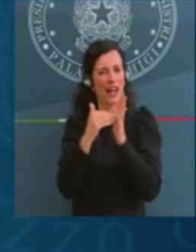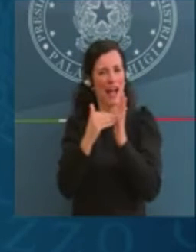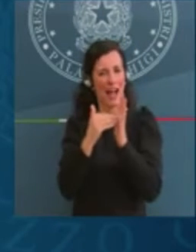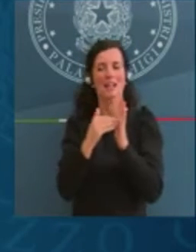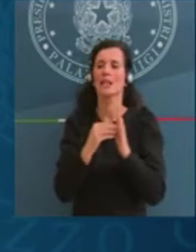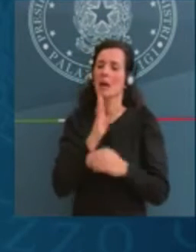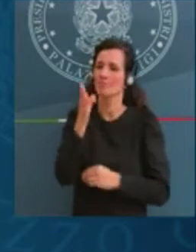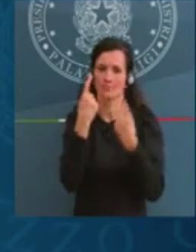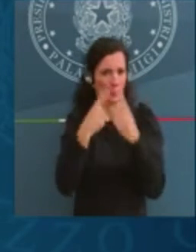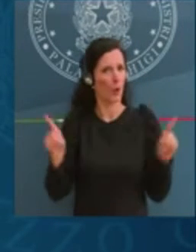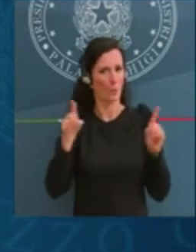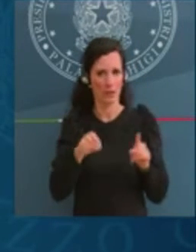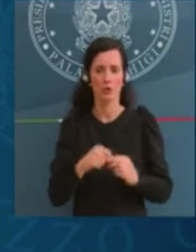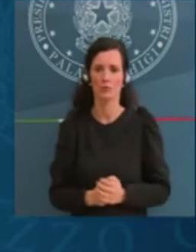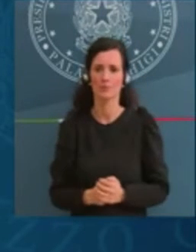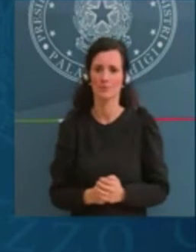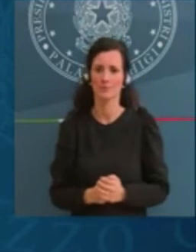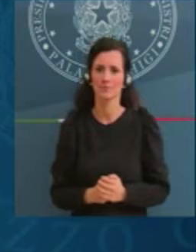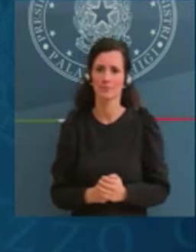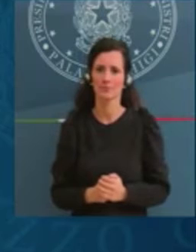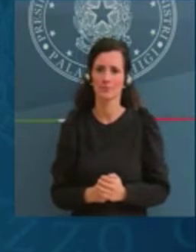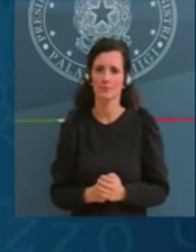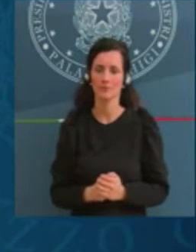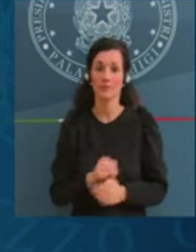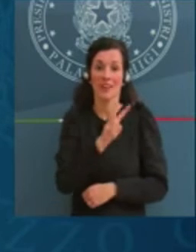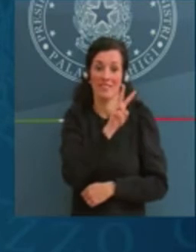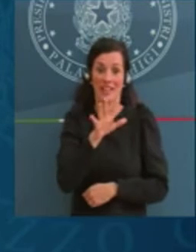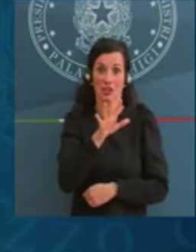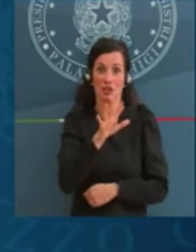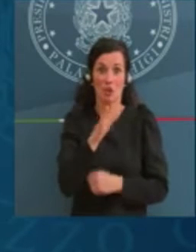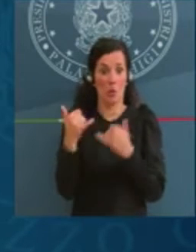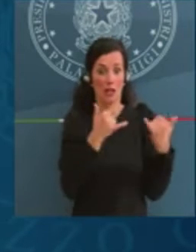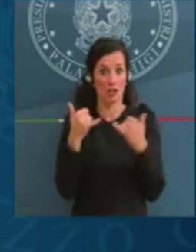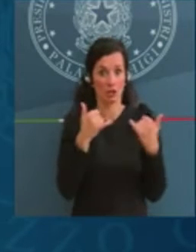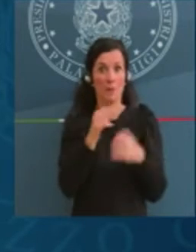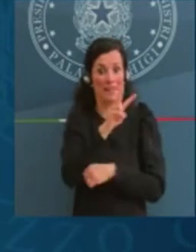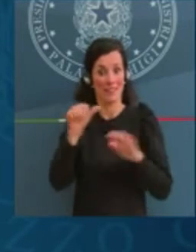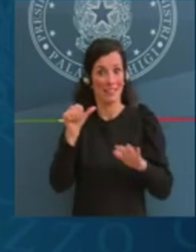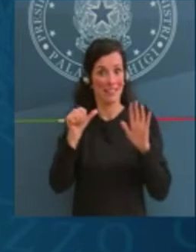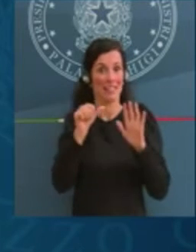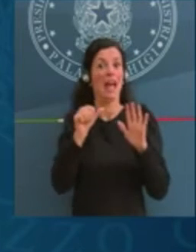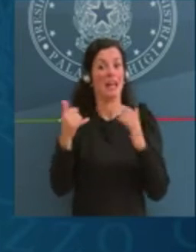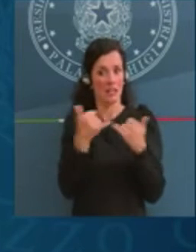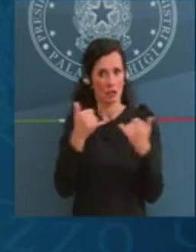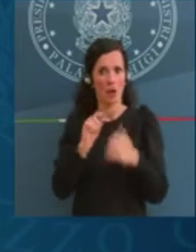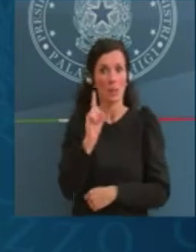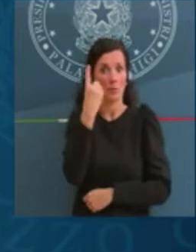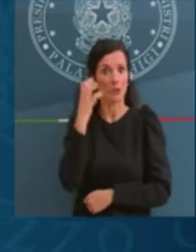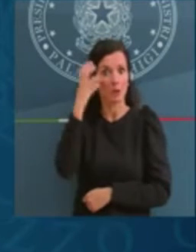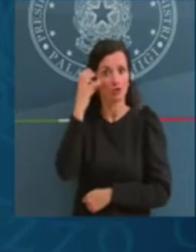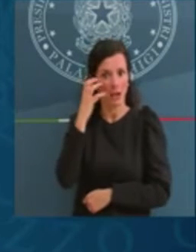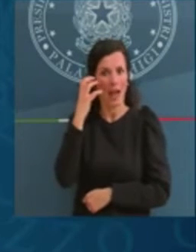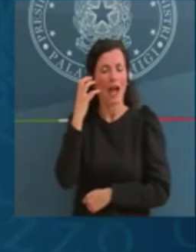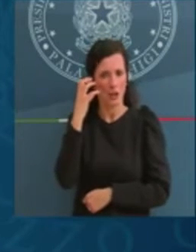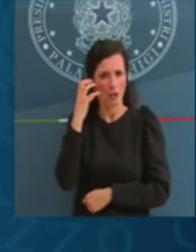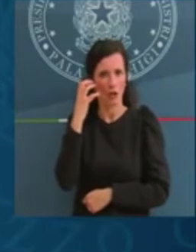spostamenti vietati dal 21 dicembre al 6 gennaio per scongiurare la terza ondata del virus che potrebbe arrivare già in gennaio e potrebbe